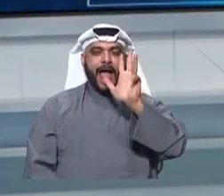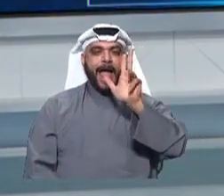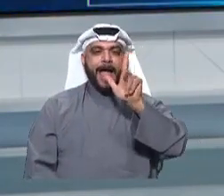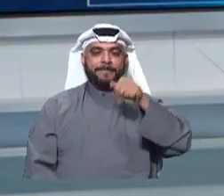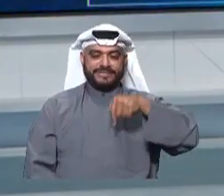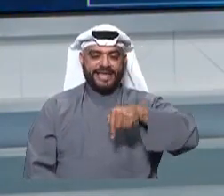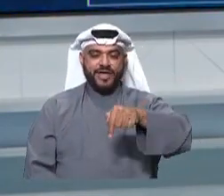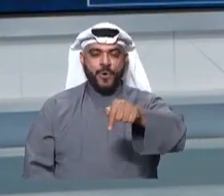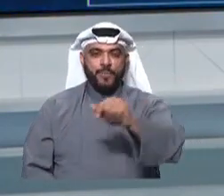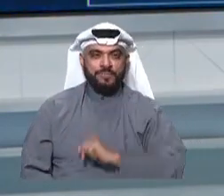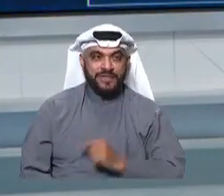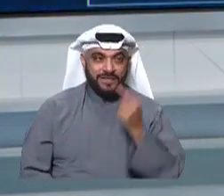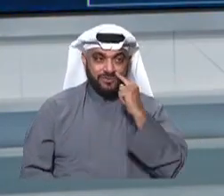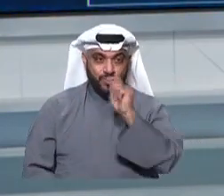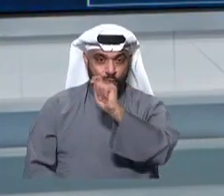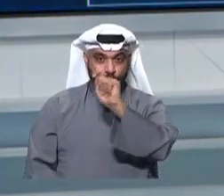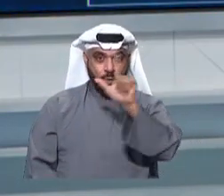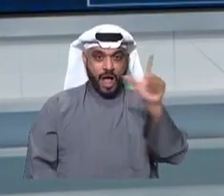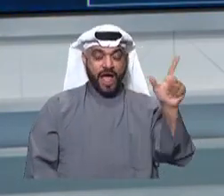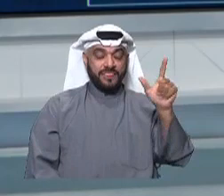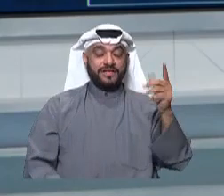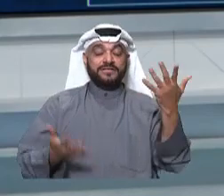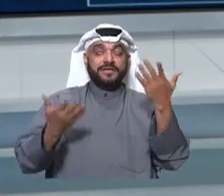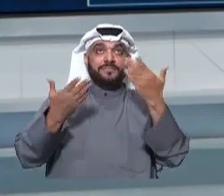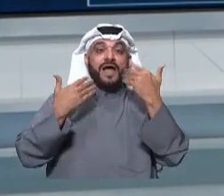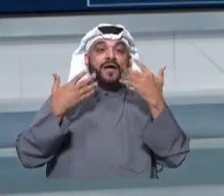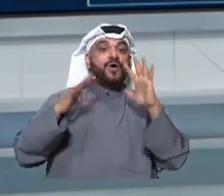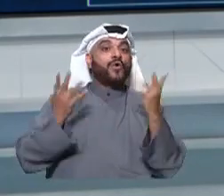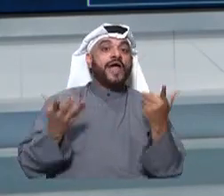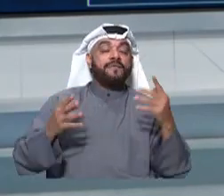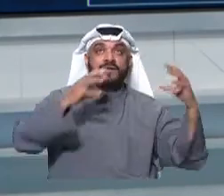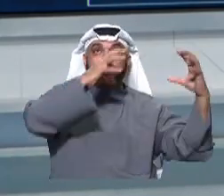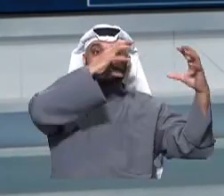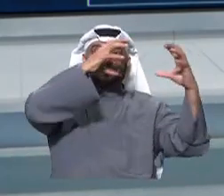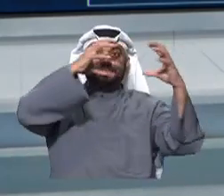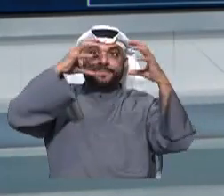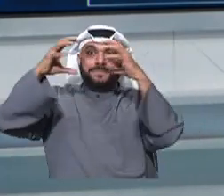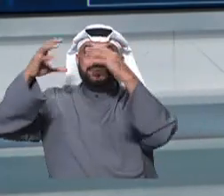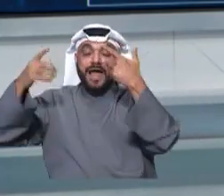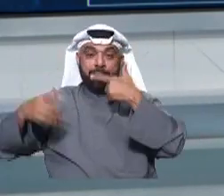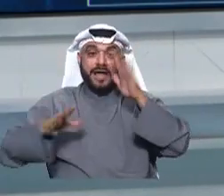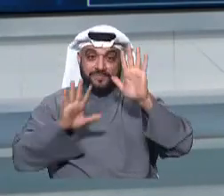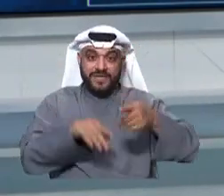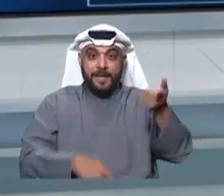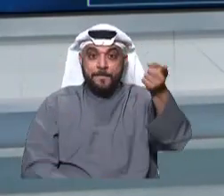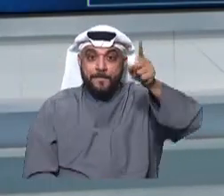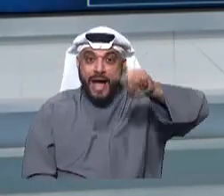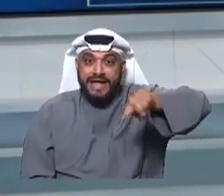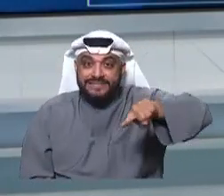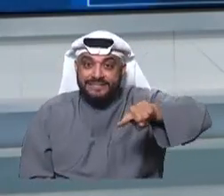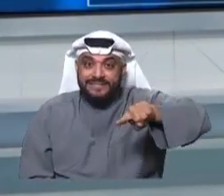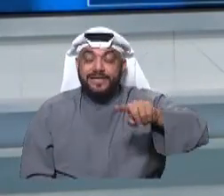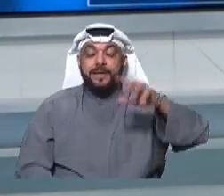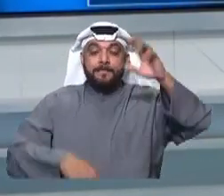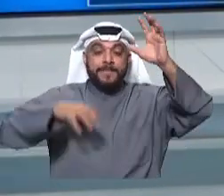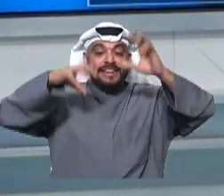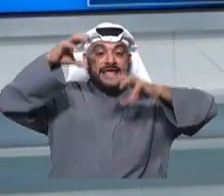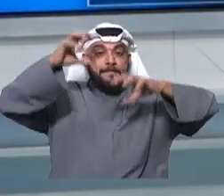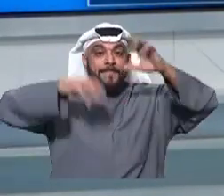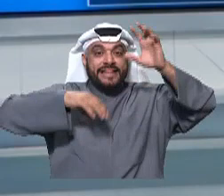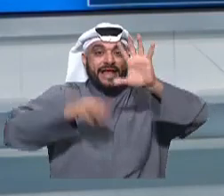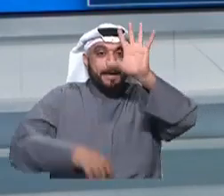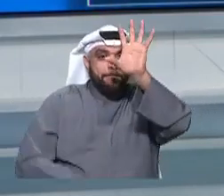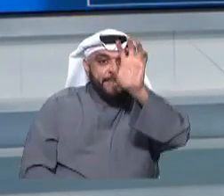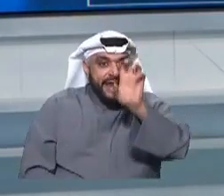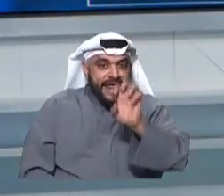المقبلة، أجواء بإذن الله راح تكون غائمة إلى غائمة جزئيا في صباح يوم الغد، من بعدها راح تبدي معنا فرص الأمطار خفيفة متفرقة